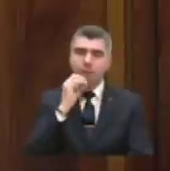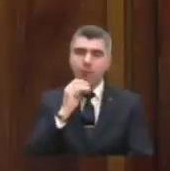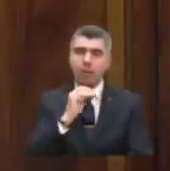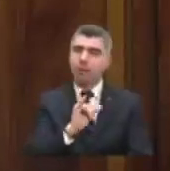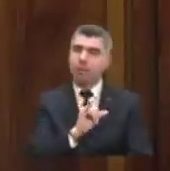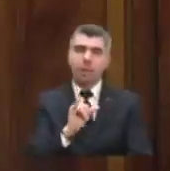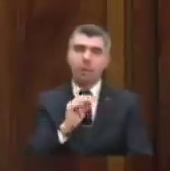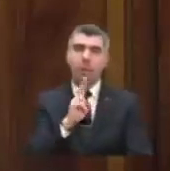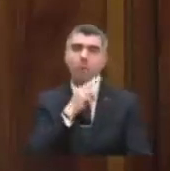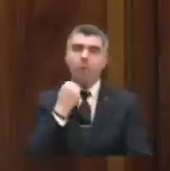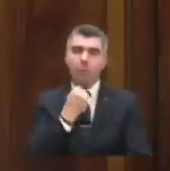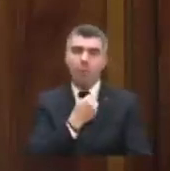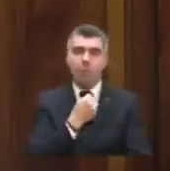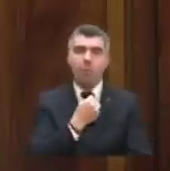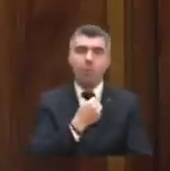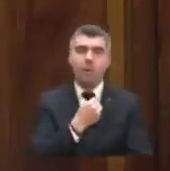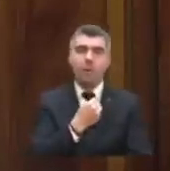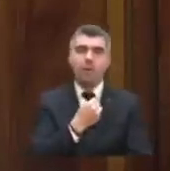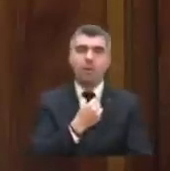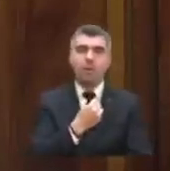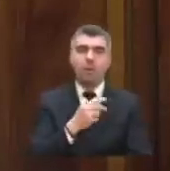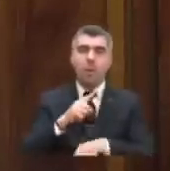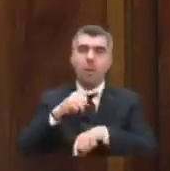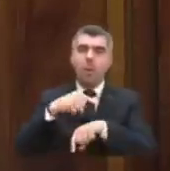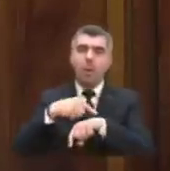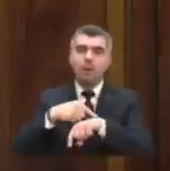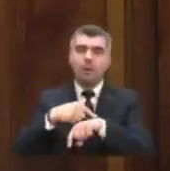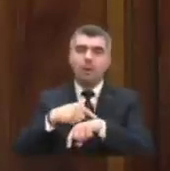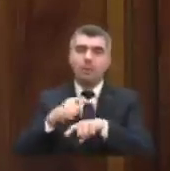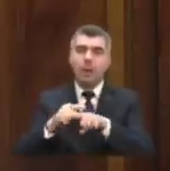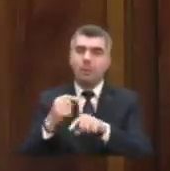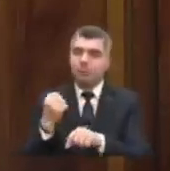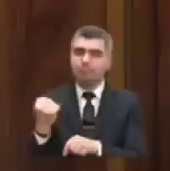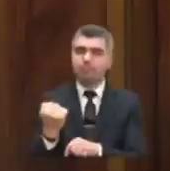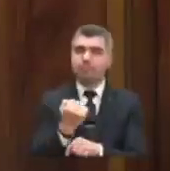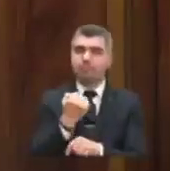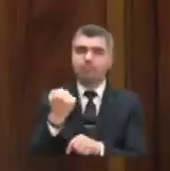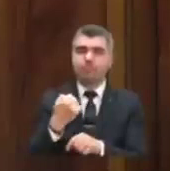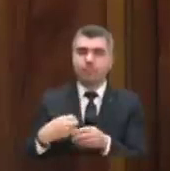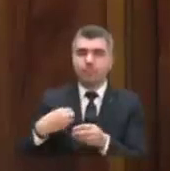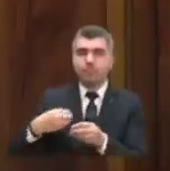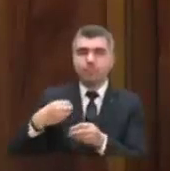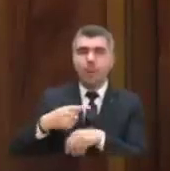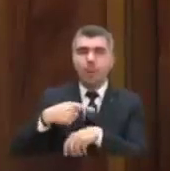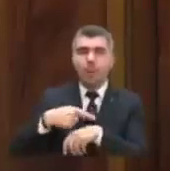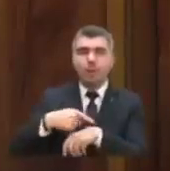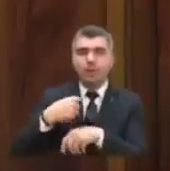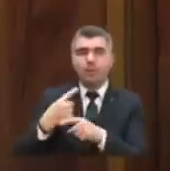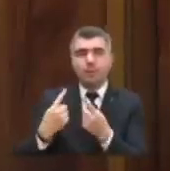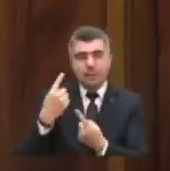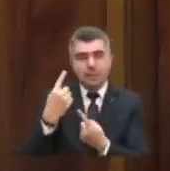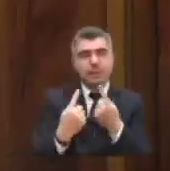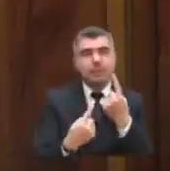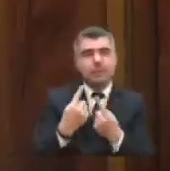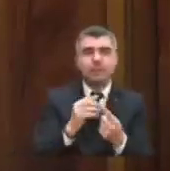الحكومة يعني بكل صراحة ما عندهاش الوقت والجهد لتضييع زمن المغاربة في المزايدات